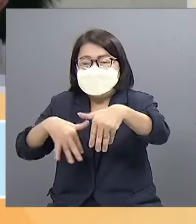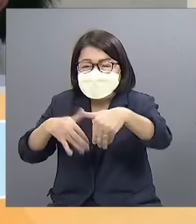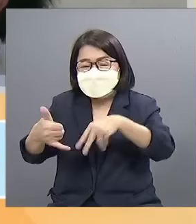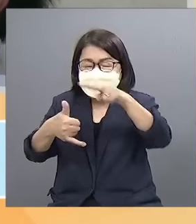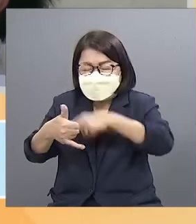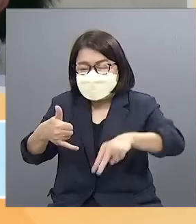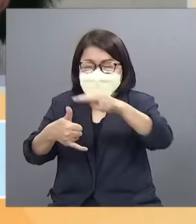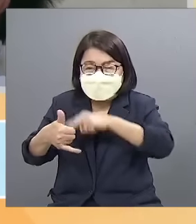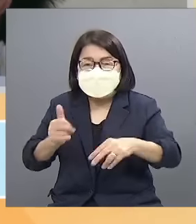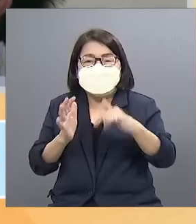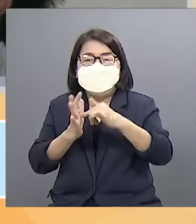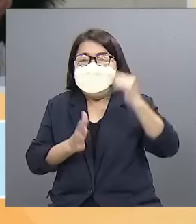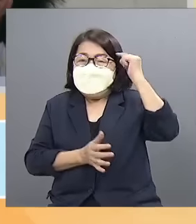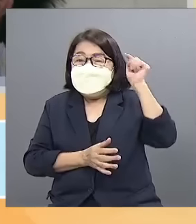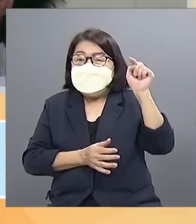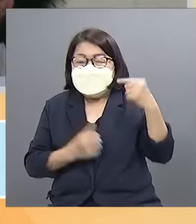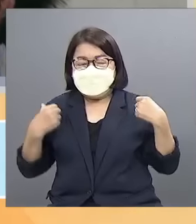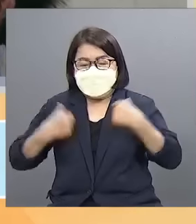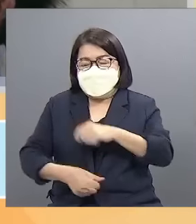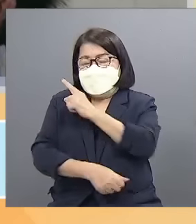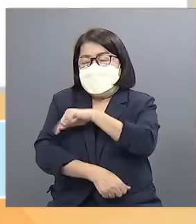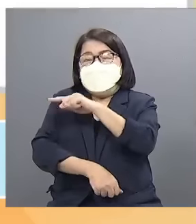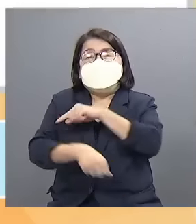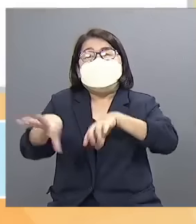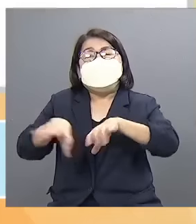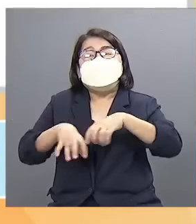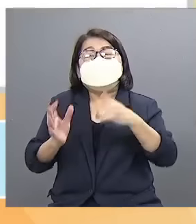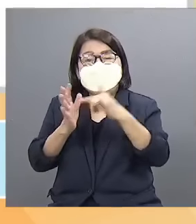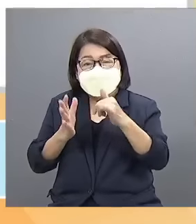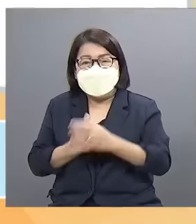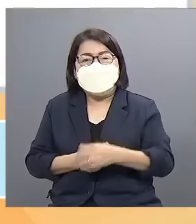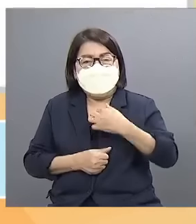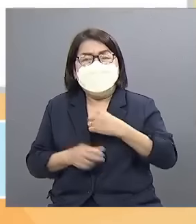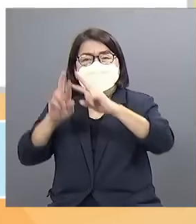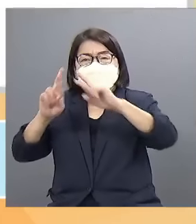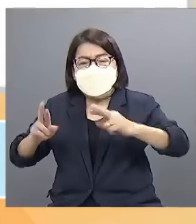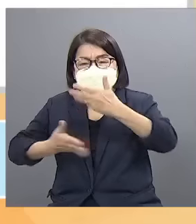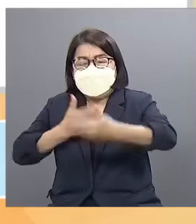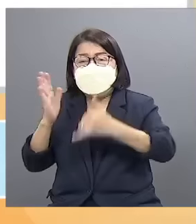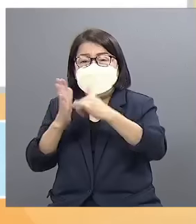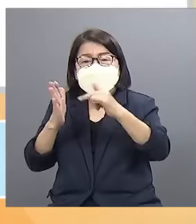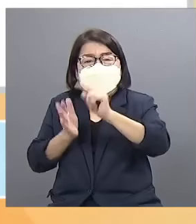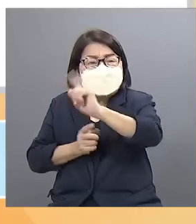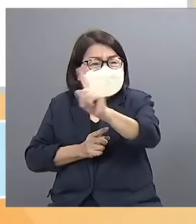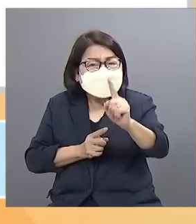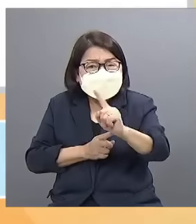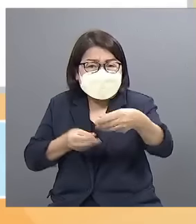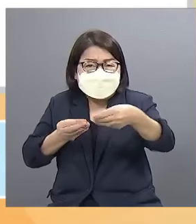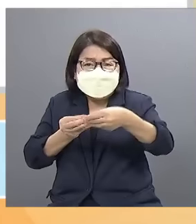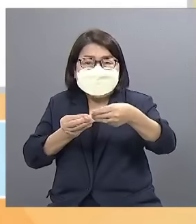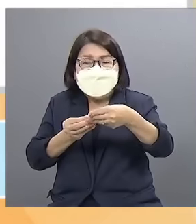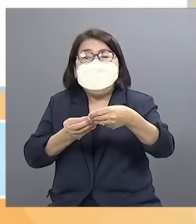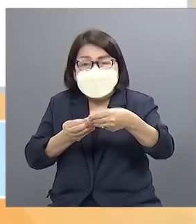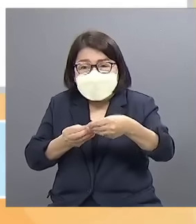่อนเลยก็ระดมร้านยาที่สามารถทจะเข้ามาช่วย ดูแรกผป่วยที่เป็น